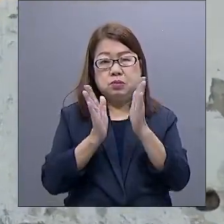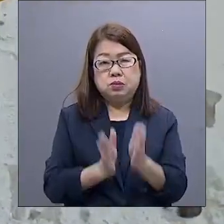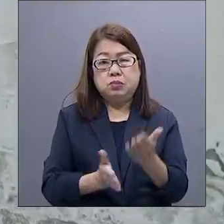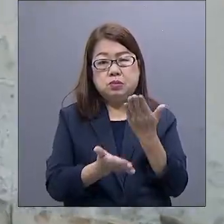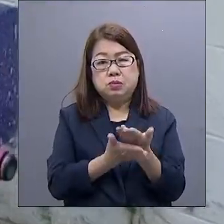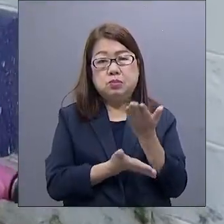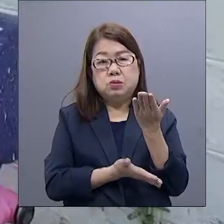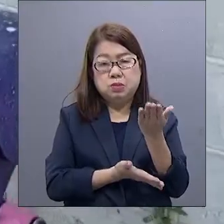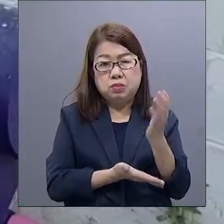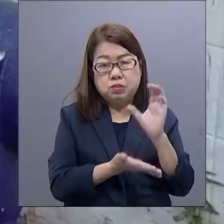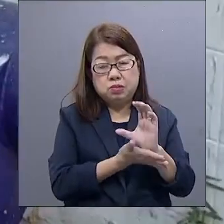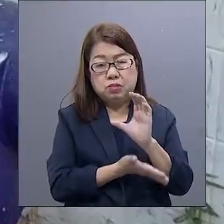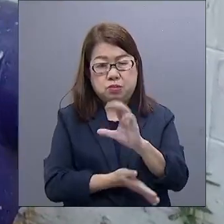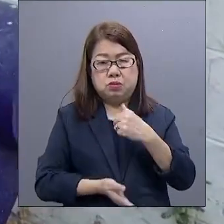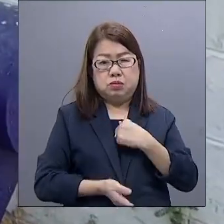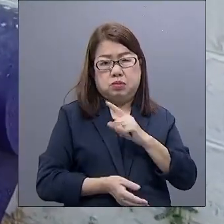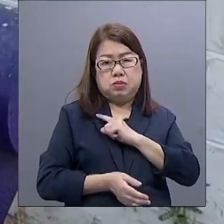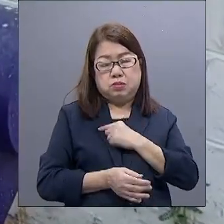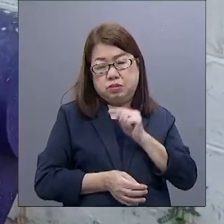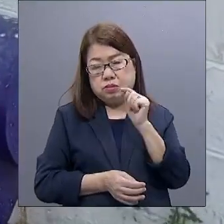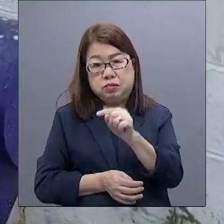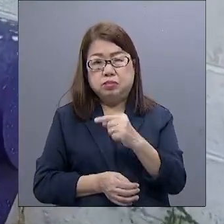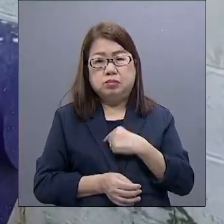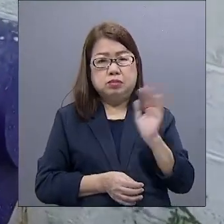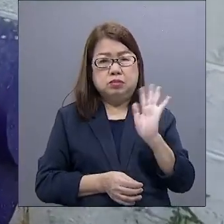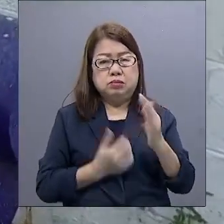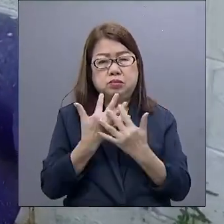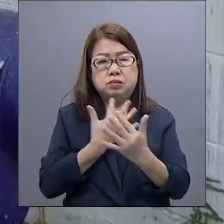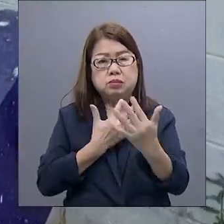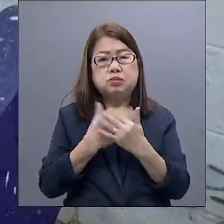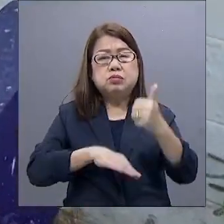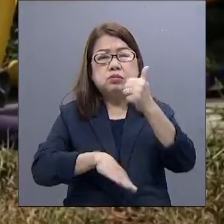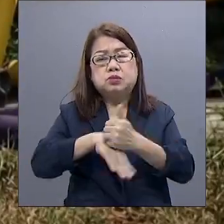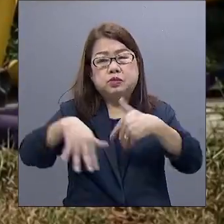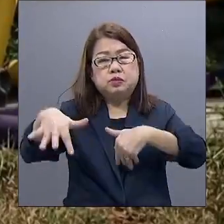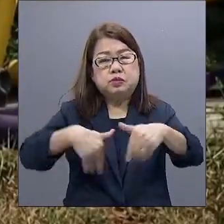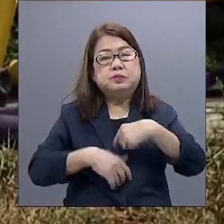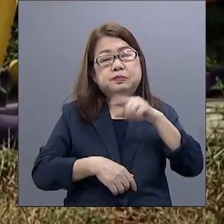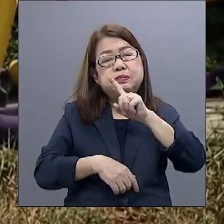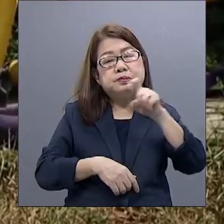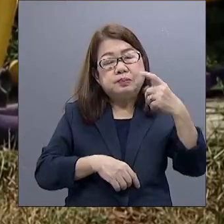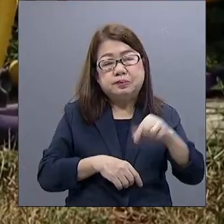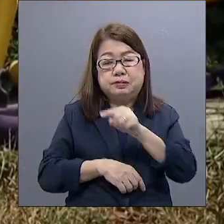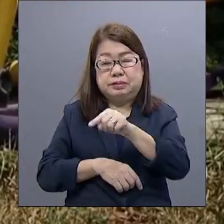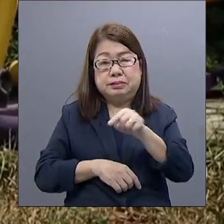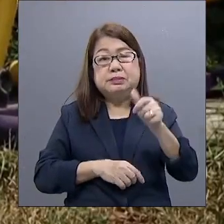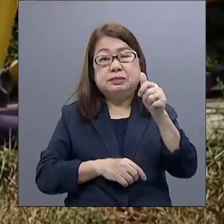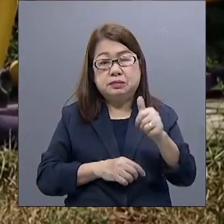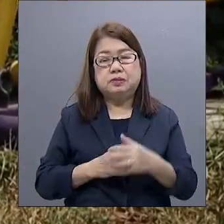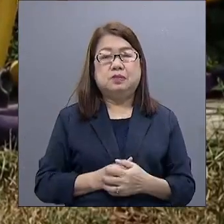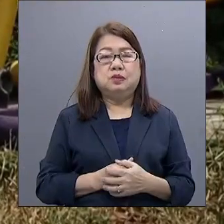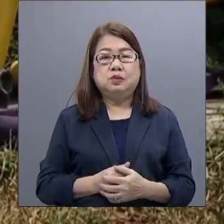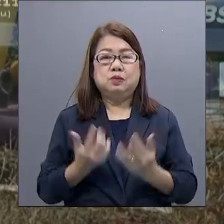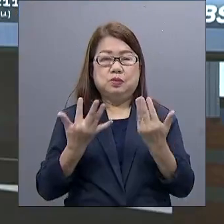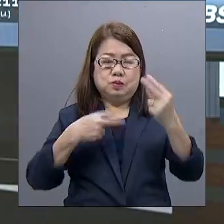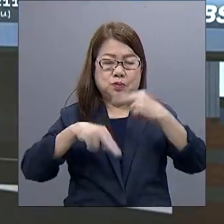ู้กรรมนดเป็การทำประชาคมกับผู้นำชมชนแล้วนะคะท่านก็ยืนอย่างแบบนั้นนะคะเดี๋วตรวจส